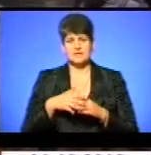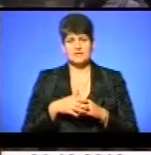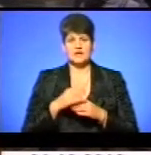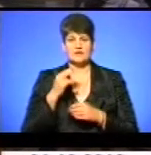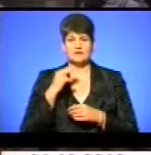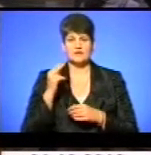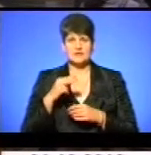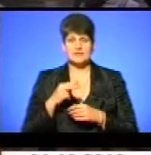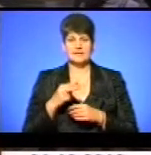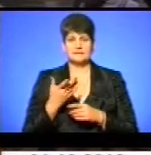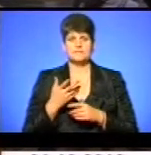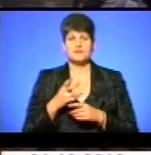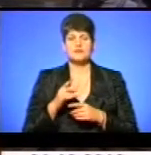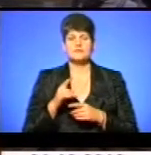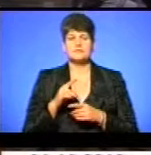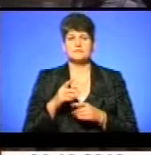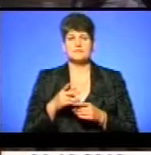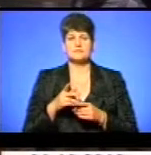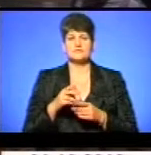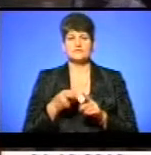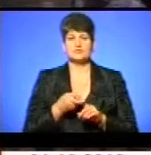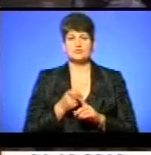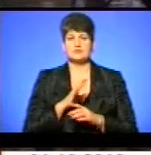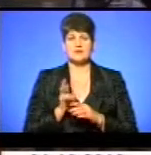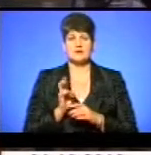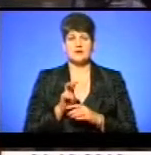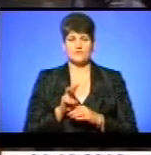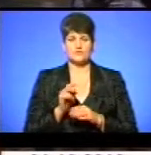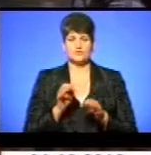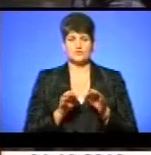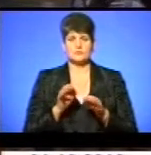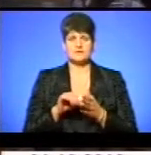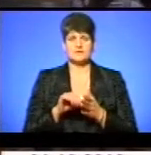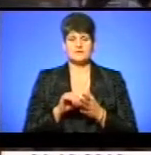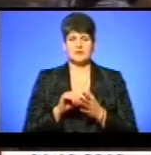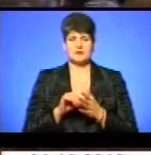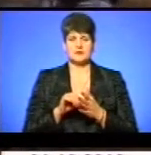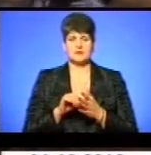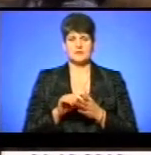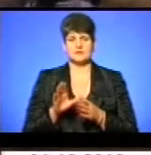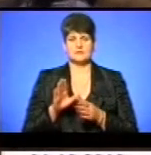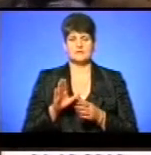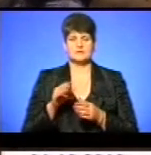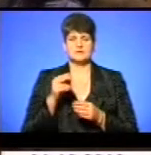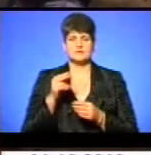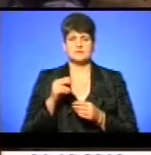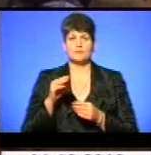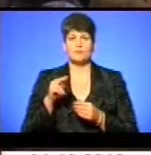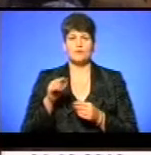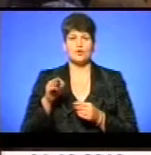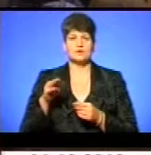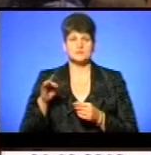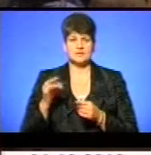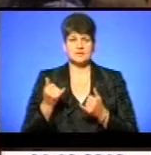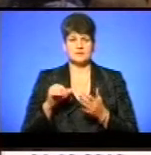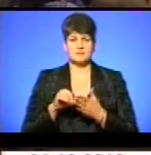та встановлення порядку дослідження доказів у зв'язку з неявкою судового засідання представника потерпілої. Сьогодні усі учасники присутні в залі судового